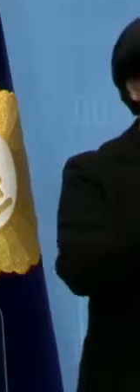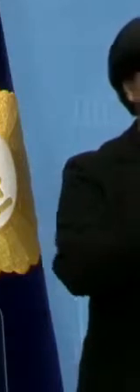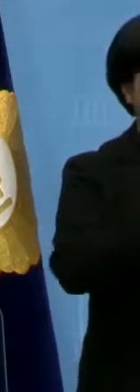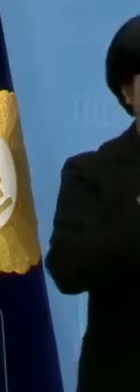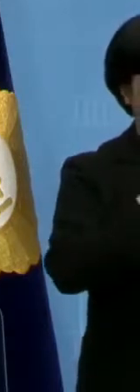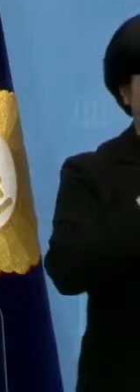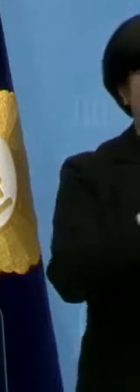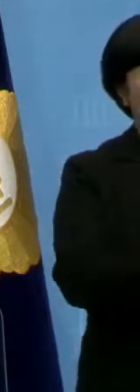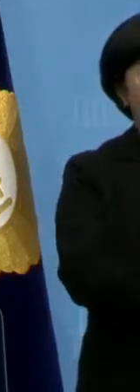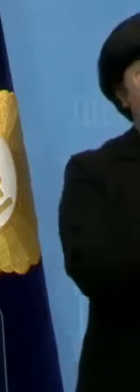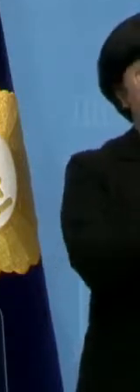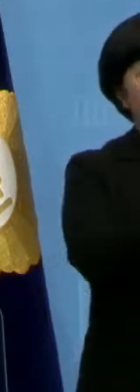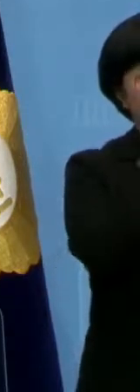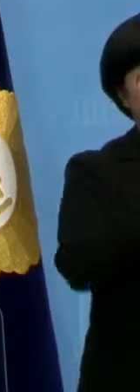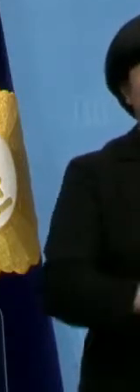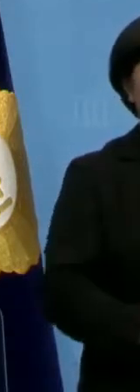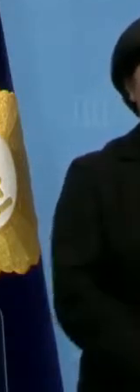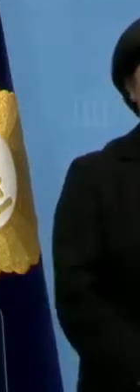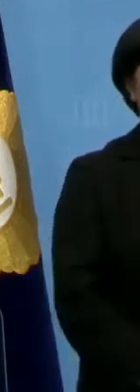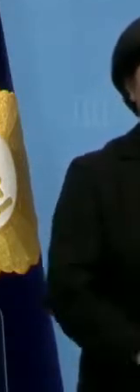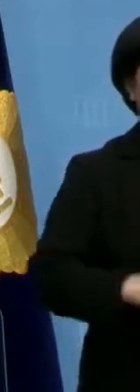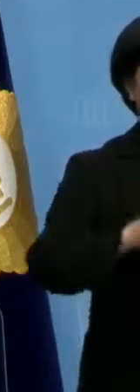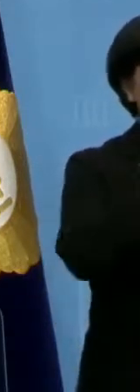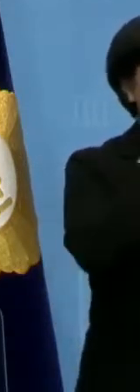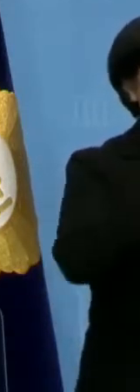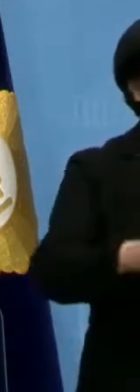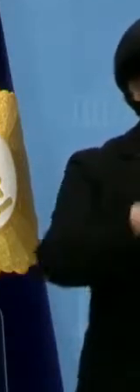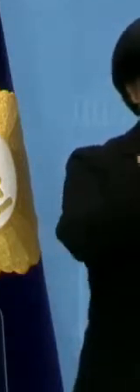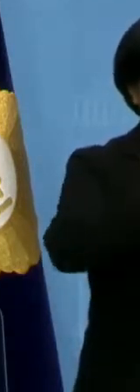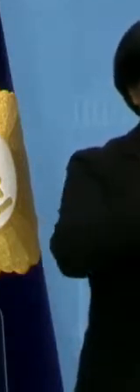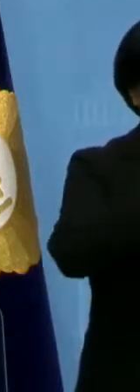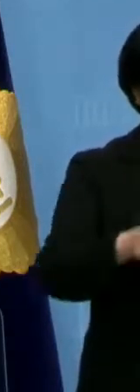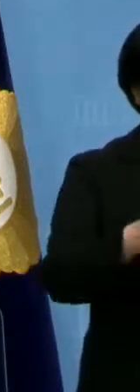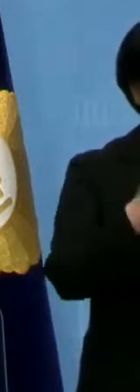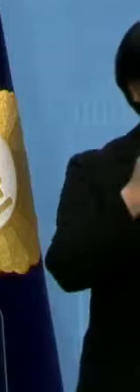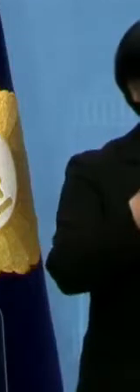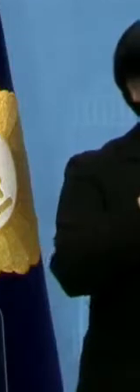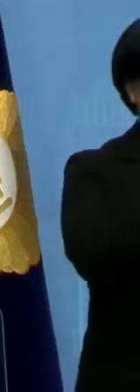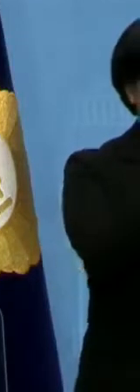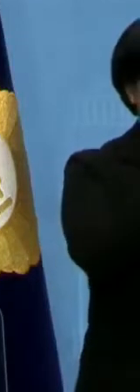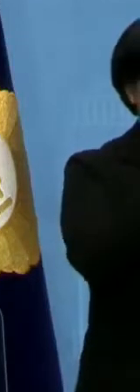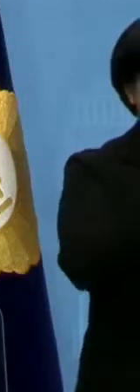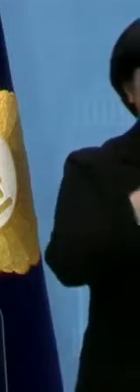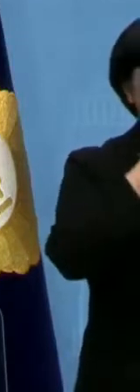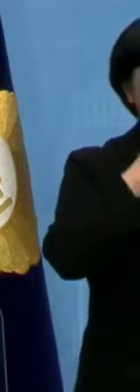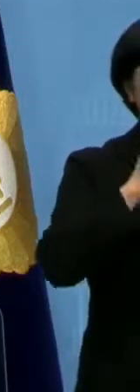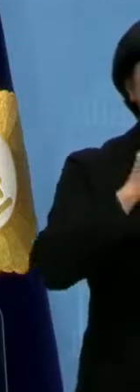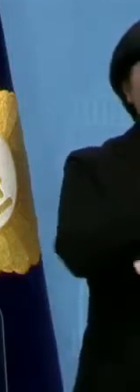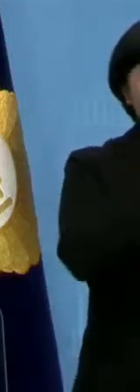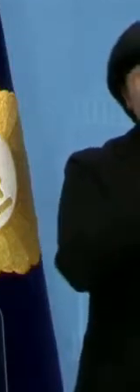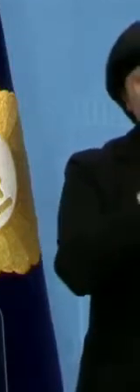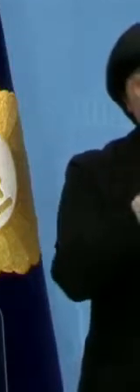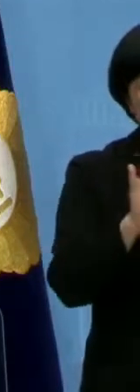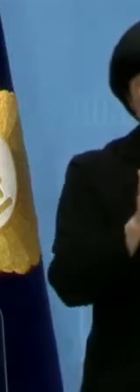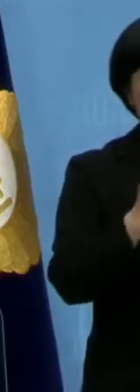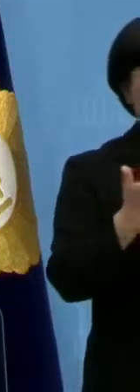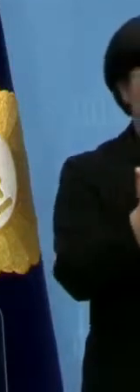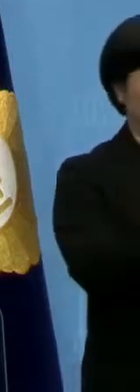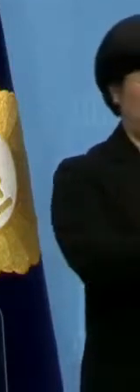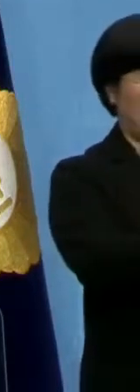위험을 마주하고 있습니다. 국가 손해배상 소송으로 인해 여전히 피의자 신분인